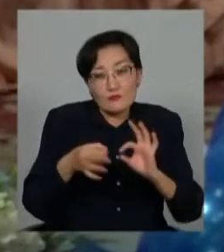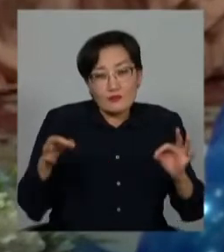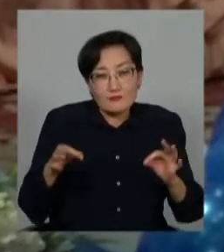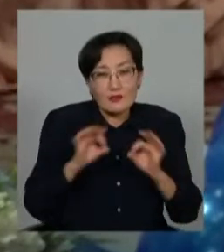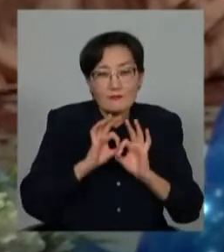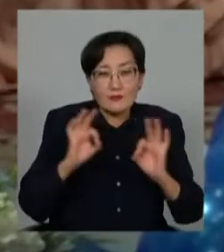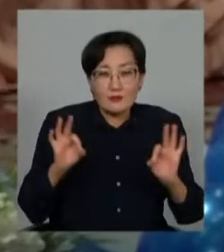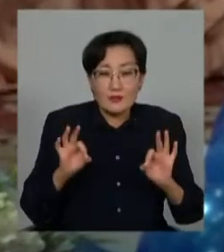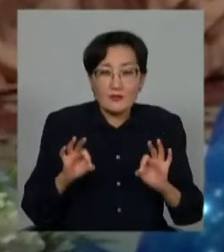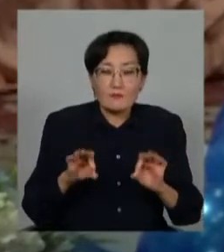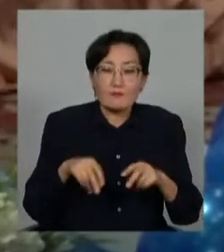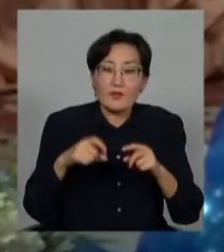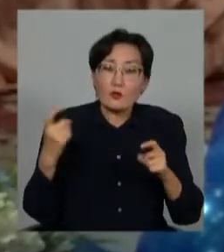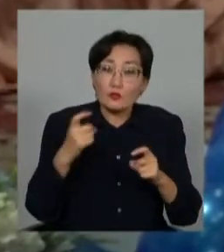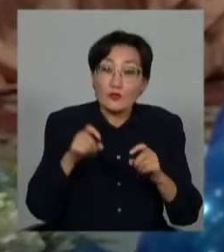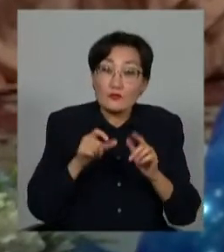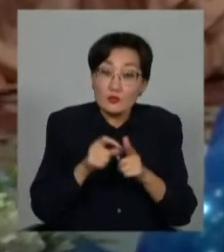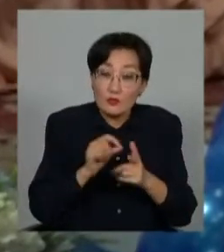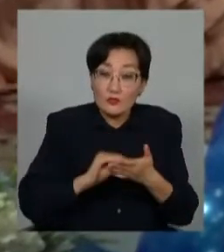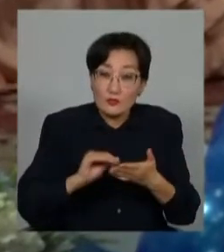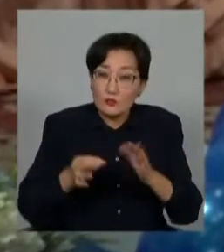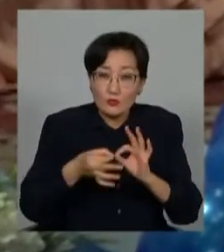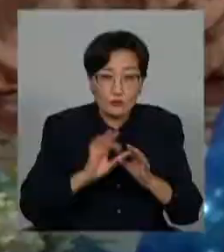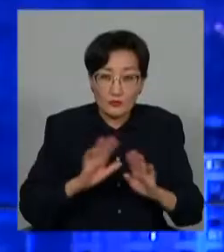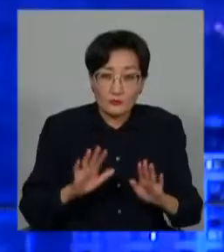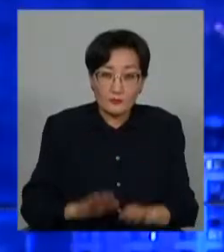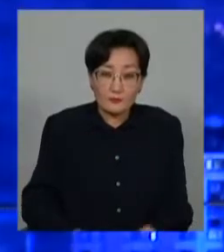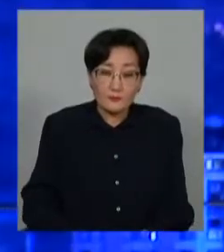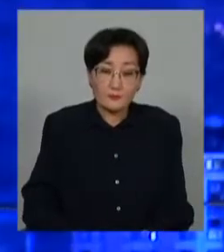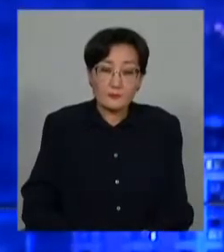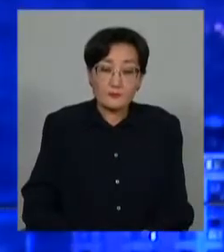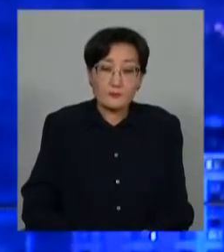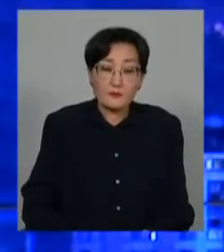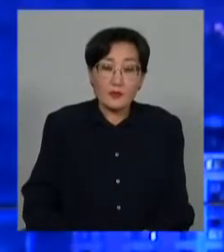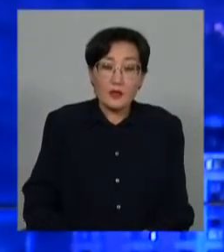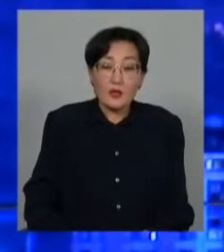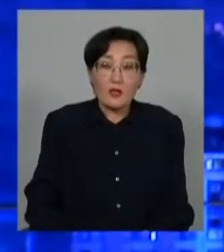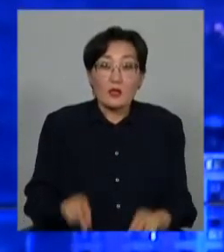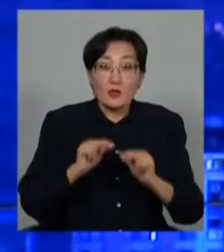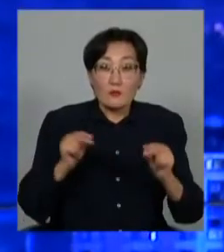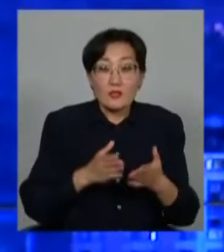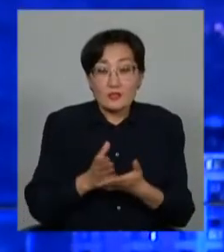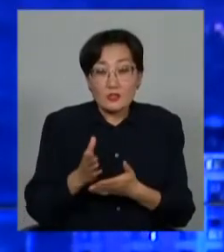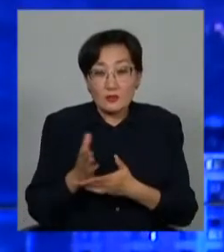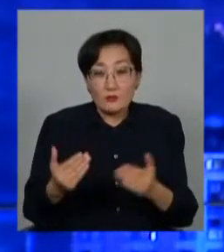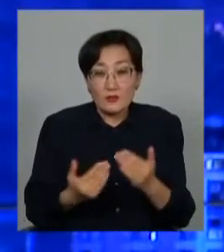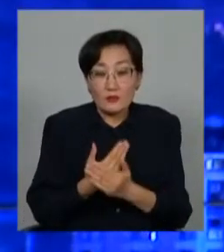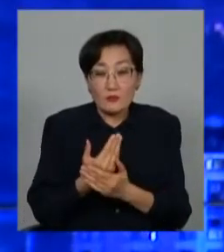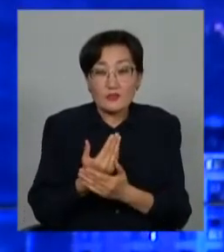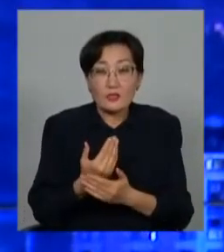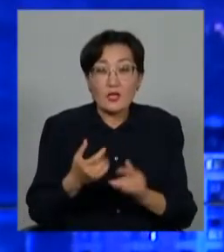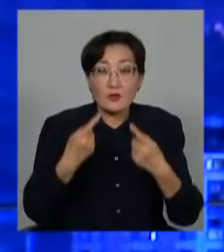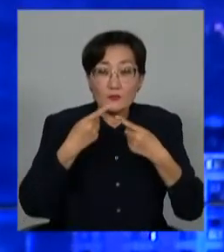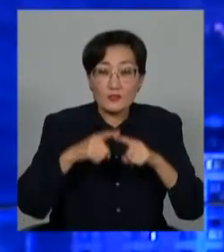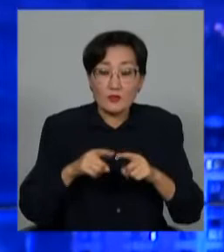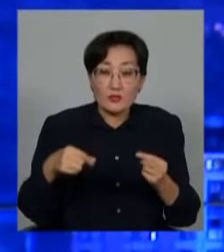бір көркем болғанымен бір күрделі емес. Ал білім беру саласындағы жаңашылдықтар мен IT